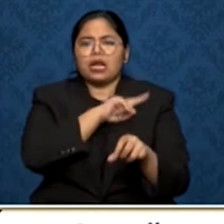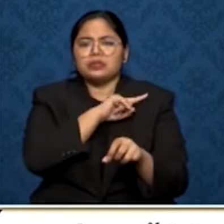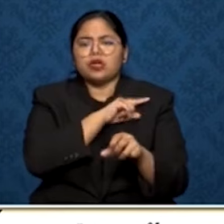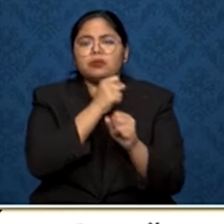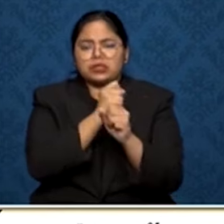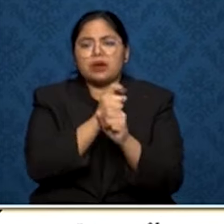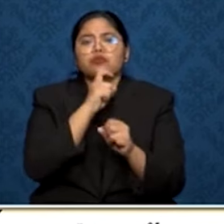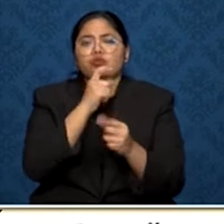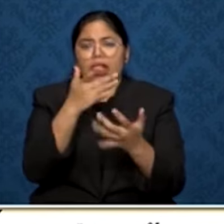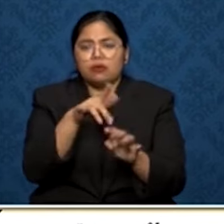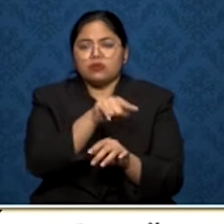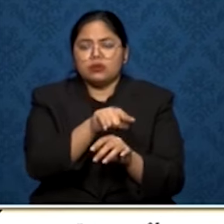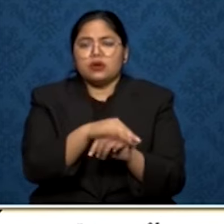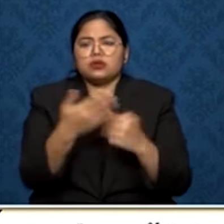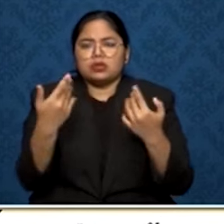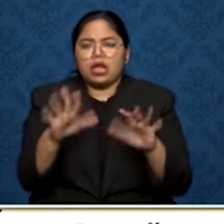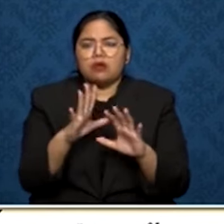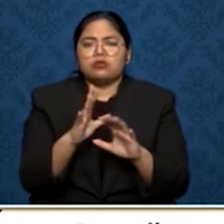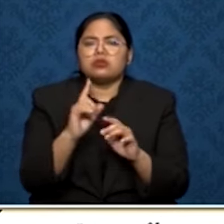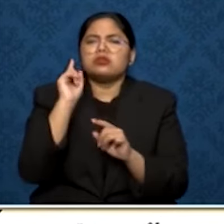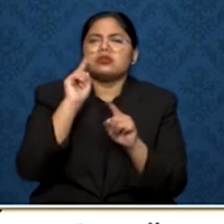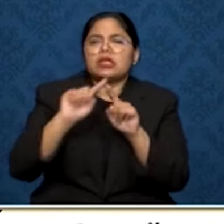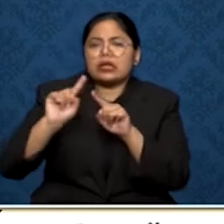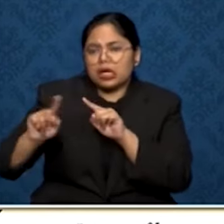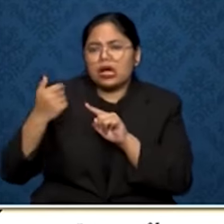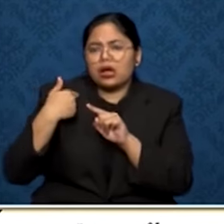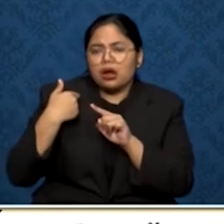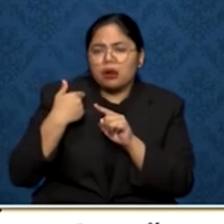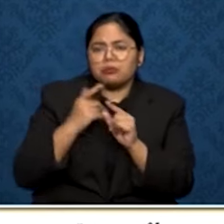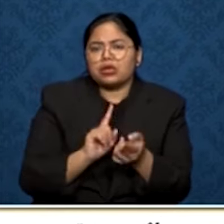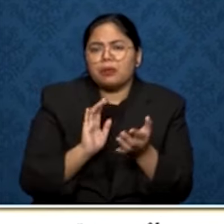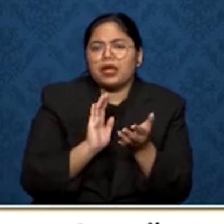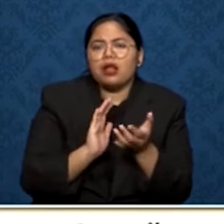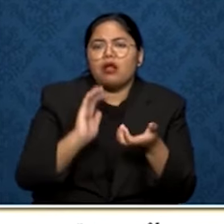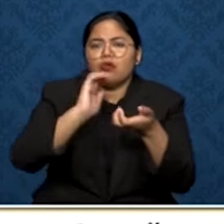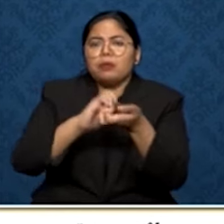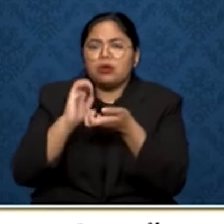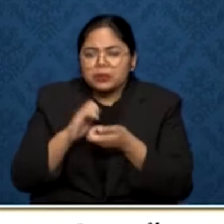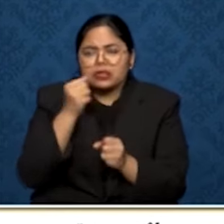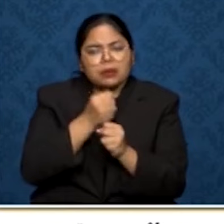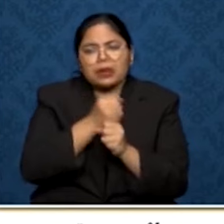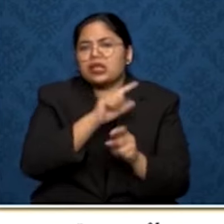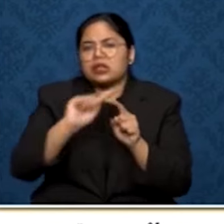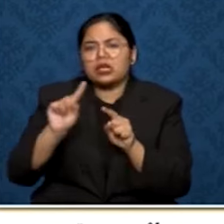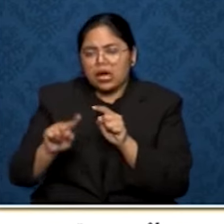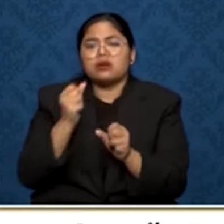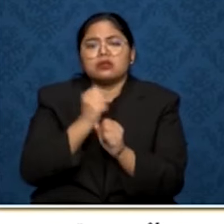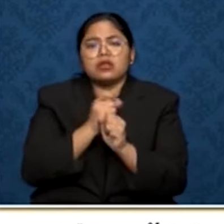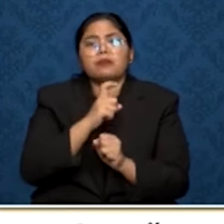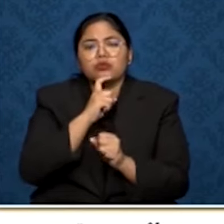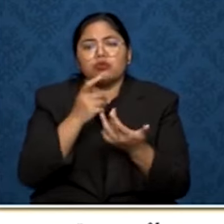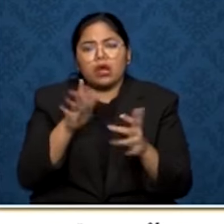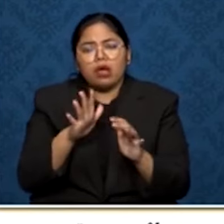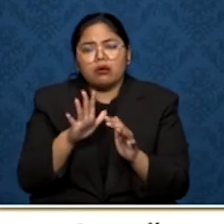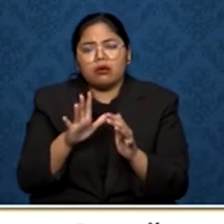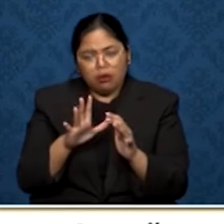ครับก็ไป pitch งาน ấyทำสreciนยาง ไป pitch งาน ภ acquire บ้างนะั ทำอยู่แล้ครับเอามาเป็นผลงานตัเอง ก็